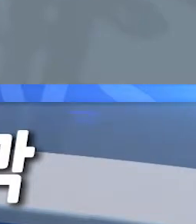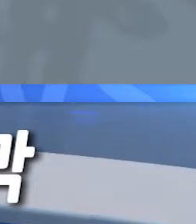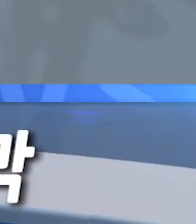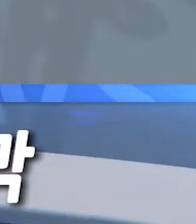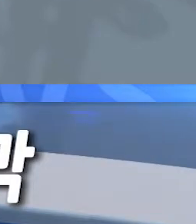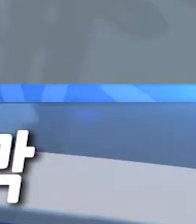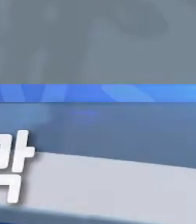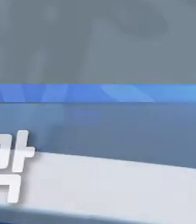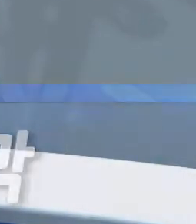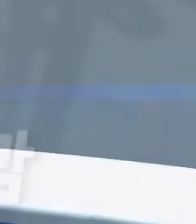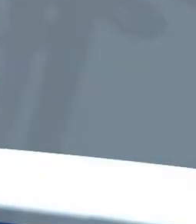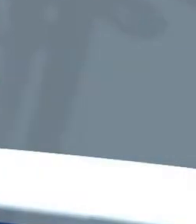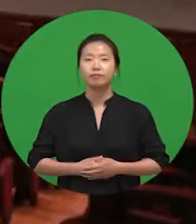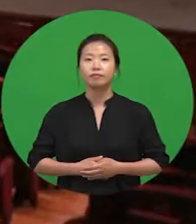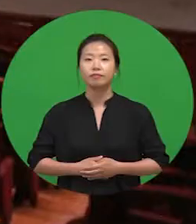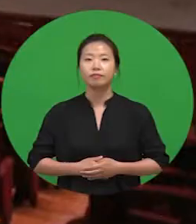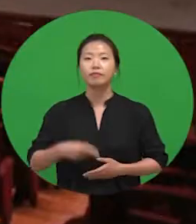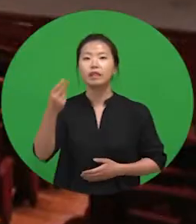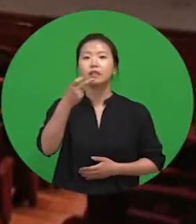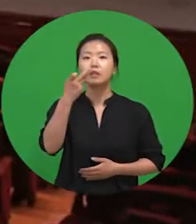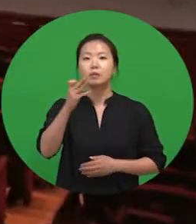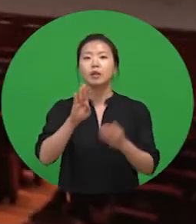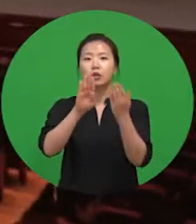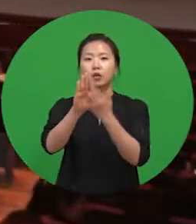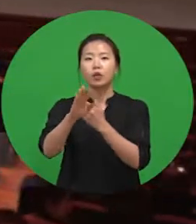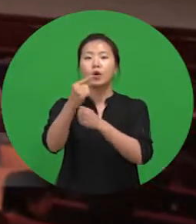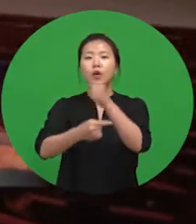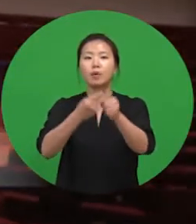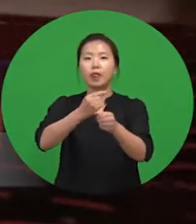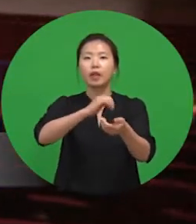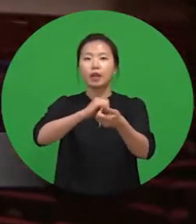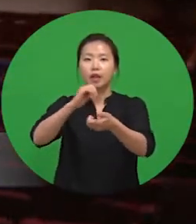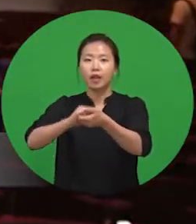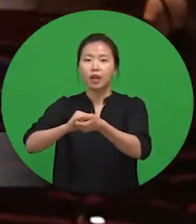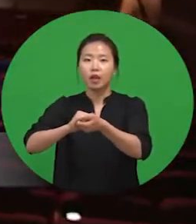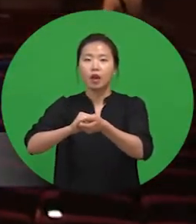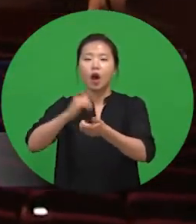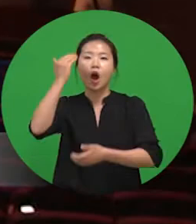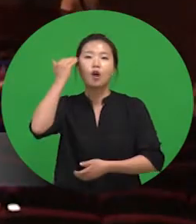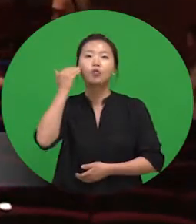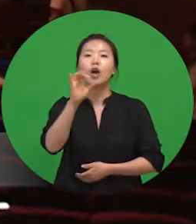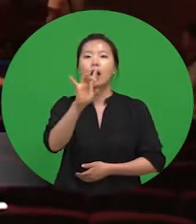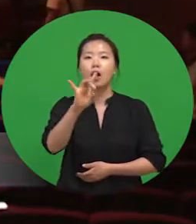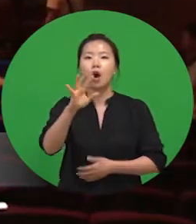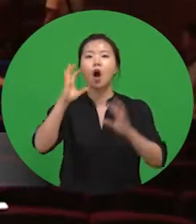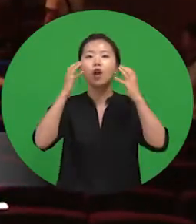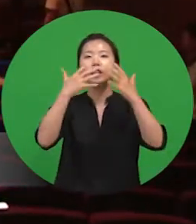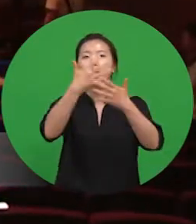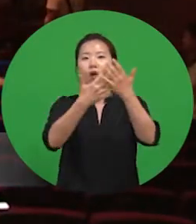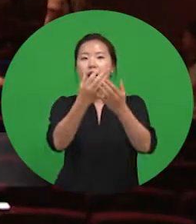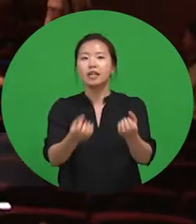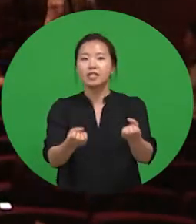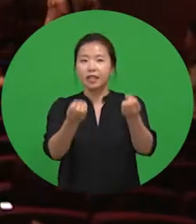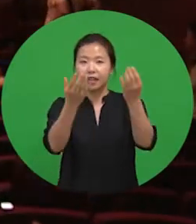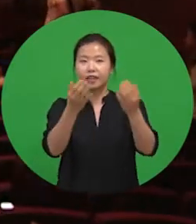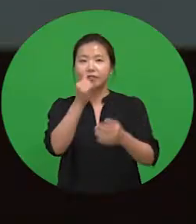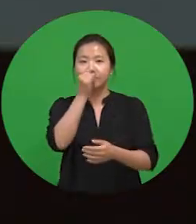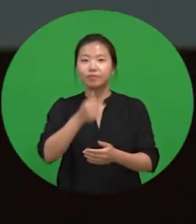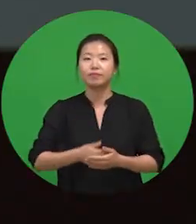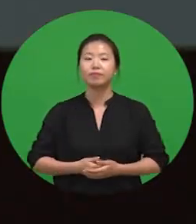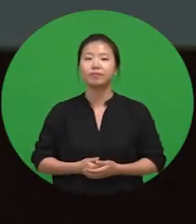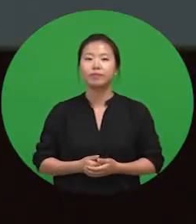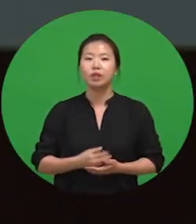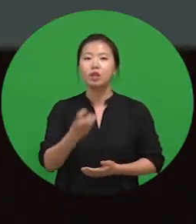지금 만나보겠습니다. 2013년 이후 해마다 개최되고 있는 국내 유일의 어린이 영화제가